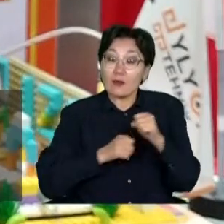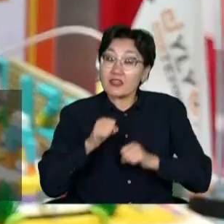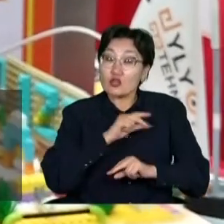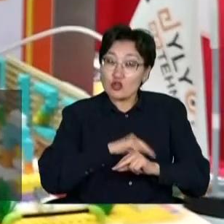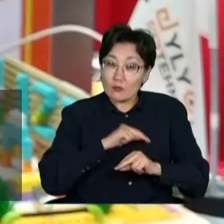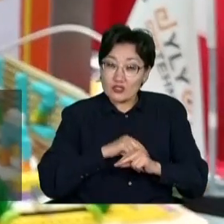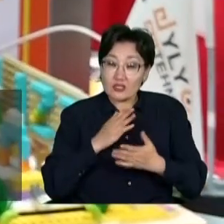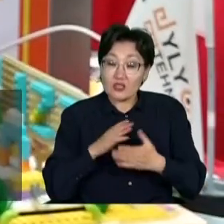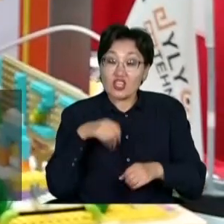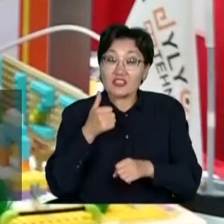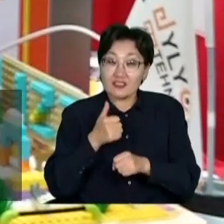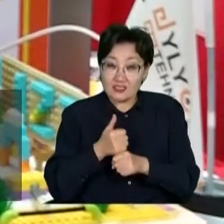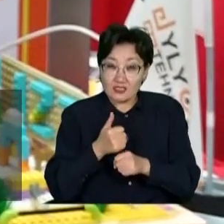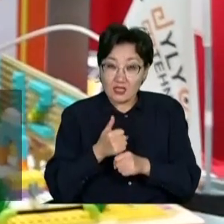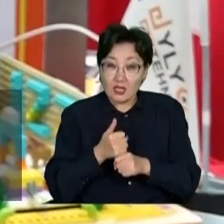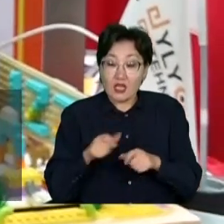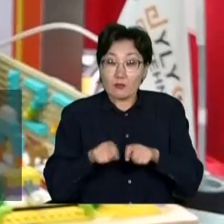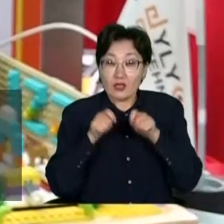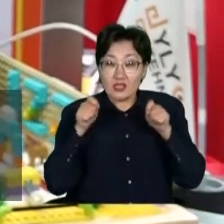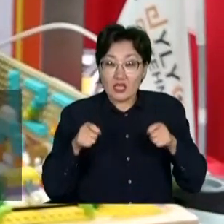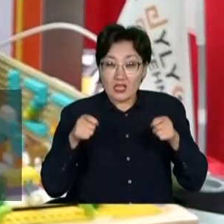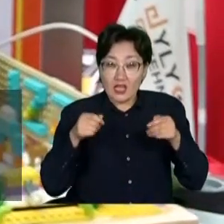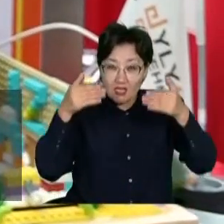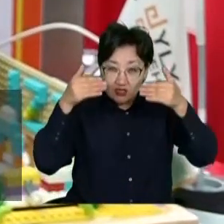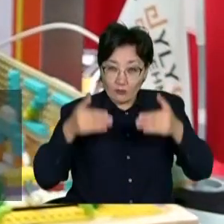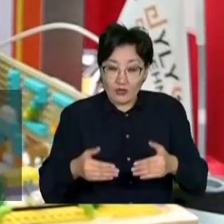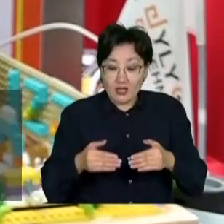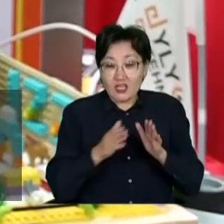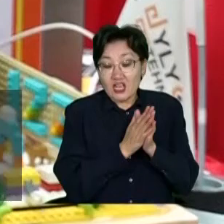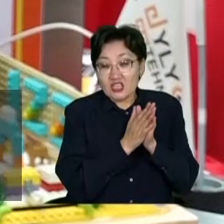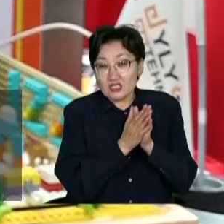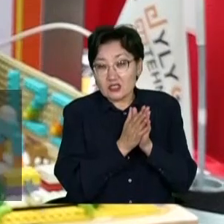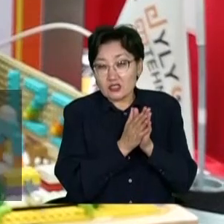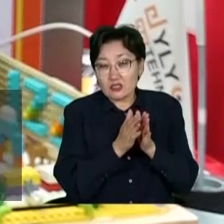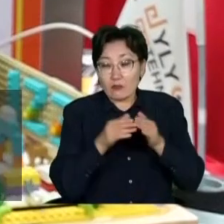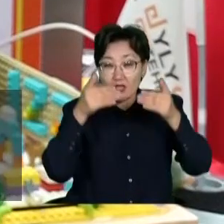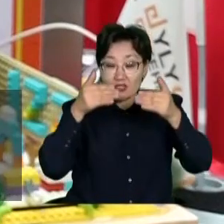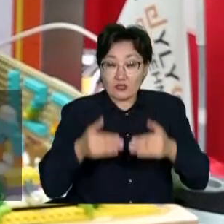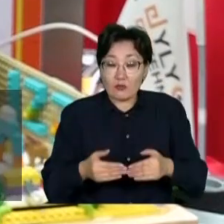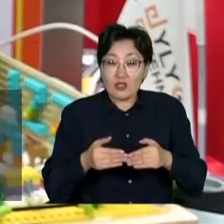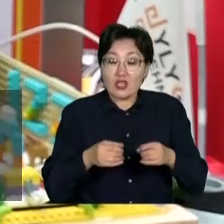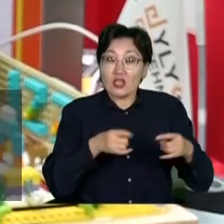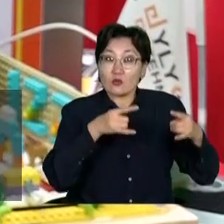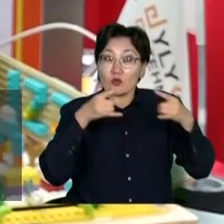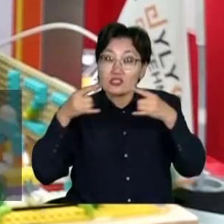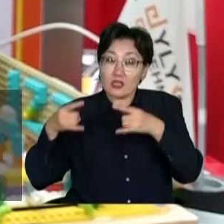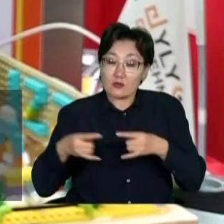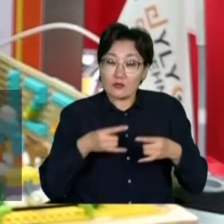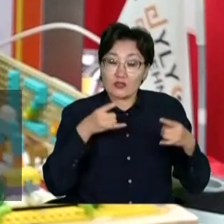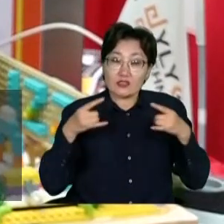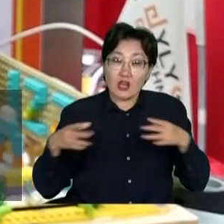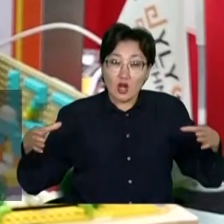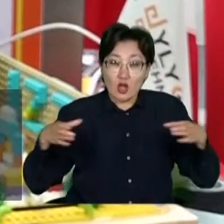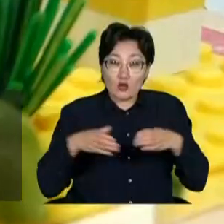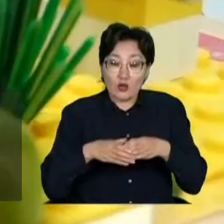жасайтындар негізінен ашылатын қабырға бар, ашылатын қабырға арқылы қозғалатын экранмен әмбебап сахнаның